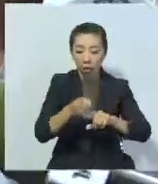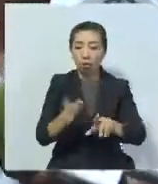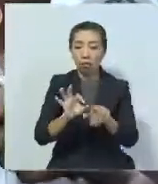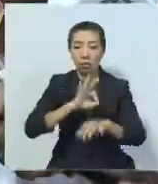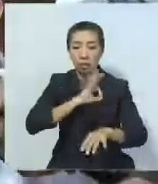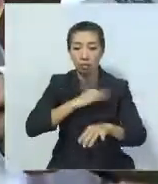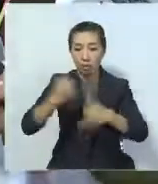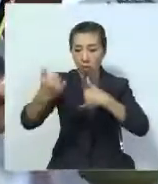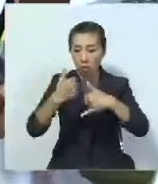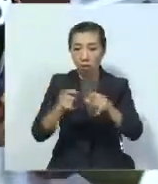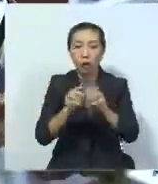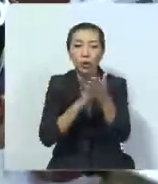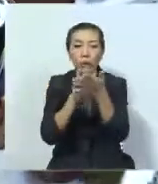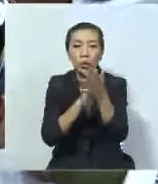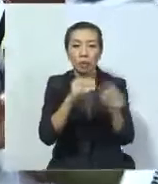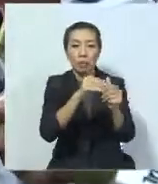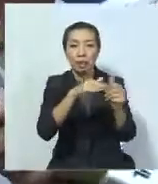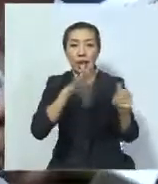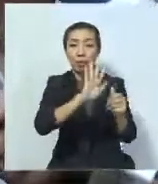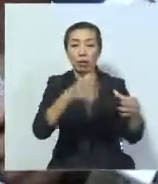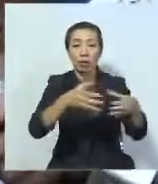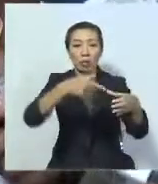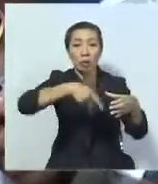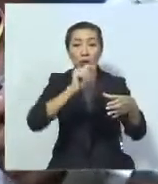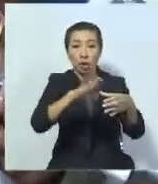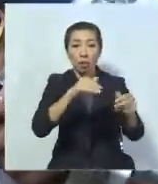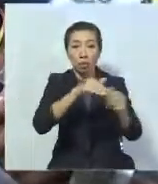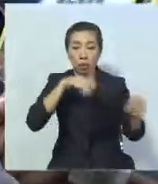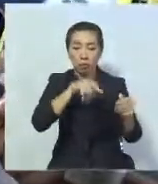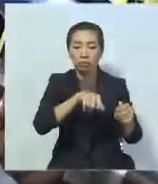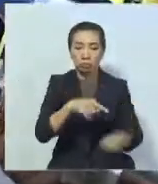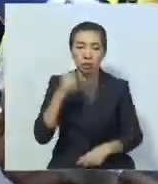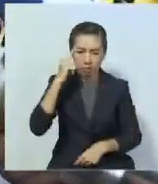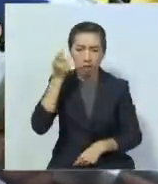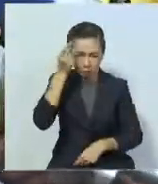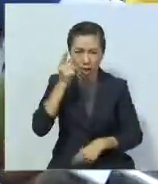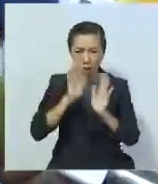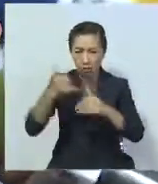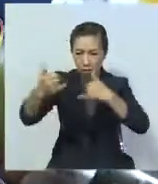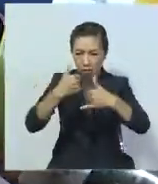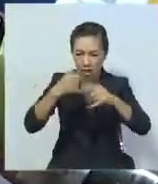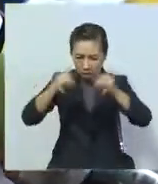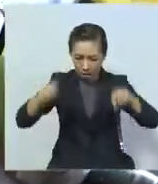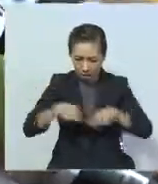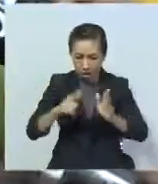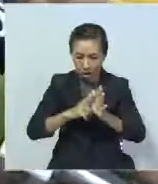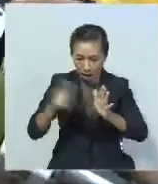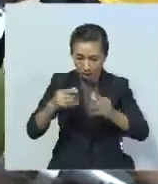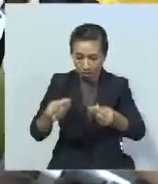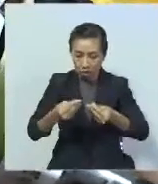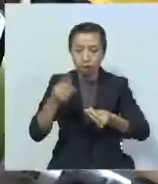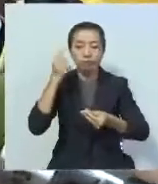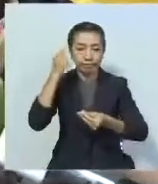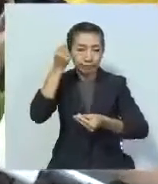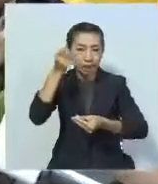กนายภูมิธรรมเป็นแกนนำของพรรคเพื่อไทยเนี่ยนะคะก็บอกว่าคือส่วนตัวเนี่ยเขาเข้าใจถึงความจำเป็นนะคะเพราะว่าหนึ่งสิ่งที่เป็นเงื่อน